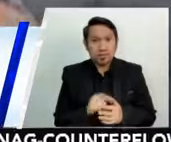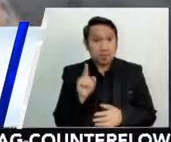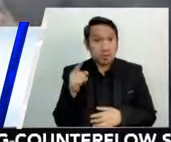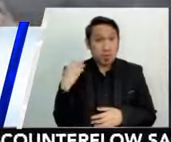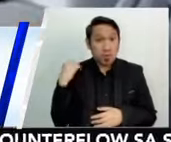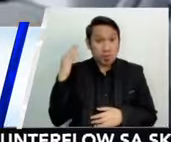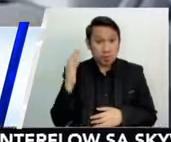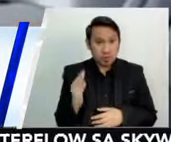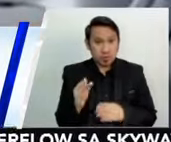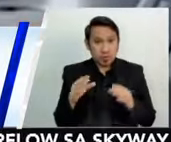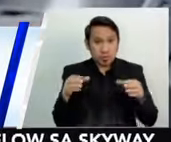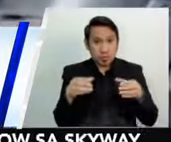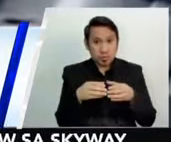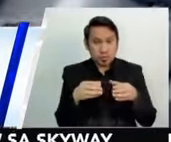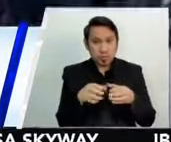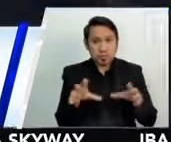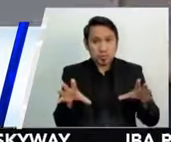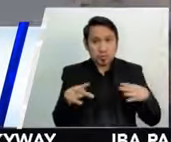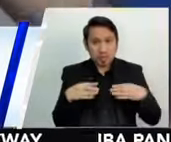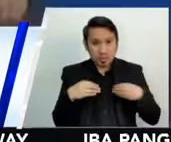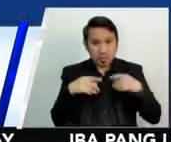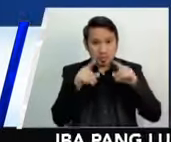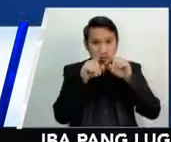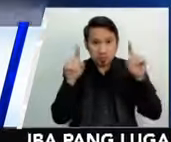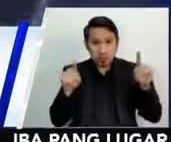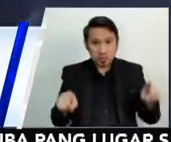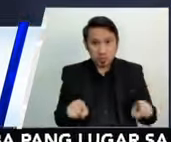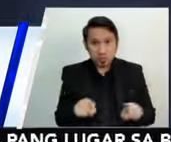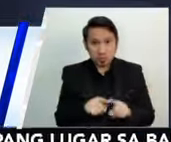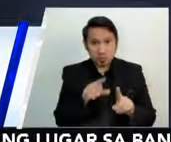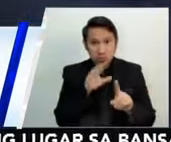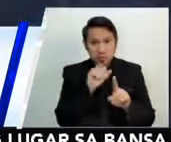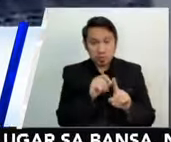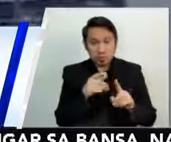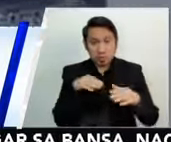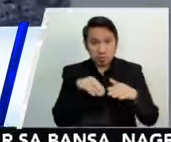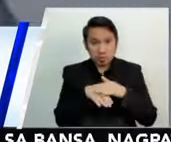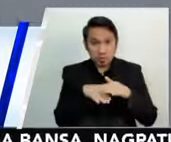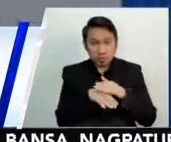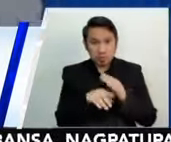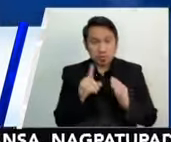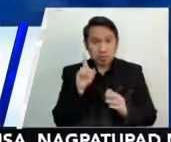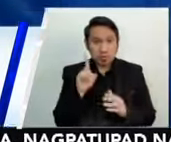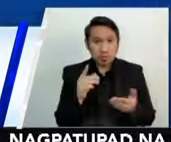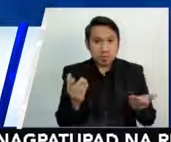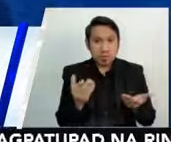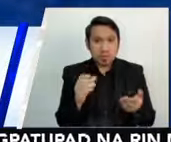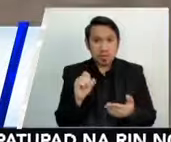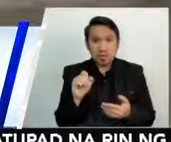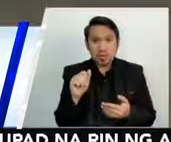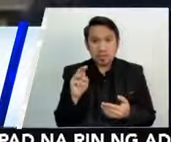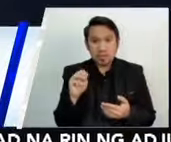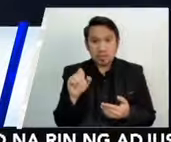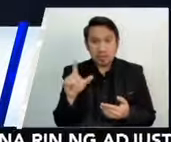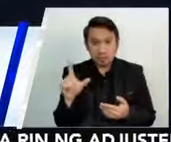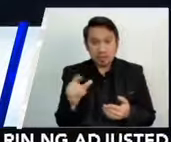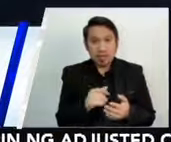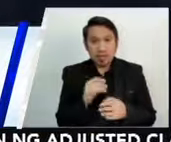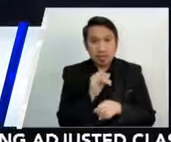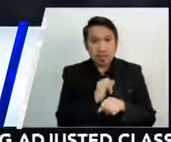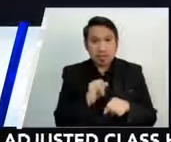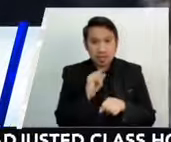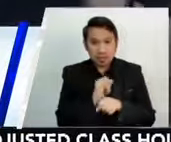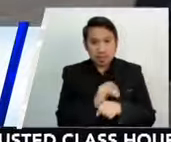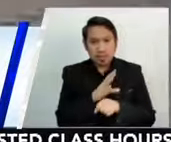at tumanggap sa warrants of arrest. Nakapasok din sila sa compound ni Kibuloy sa Samal Island. Maging doon, tinanggap ng mga tauhan